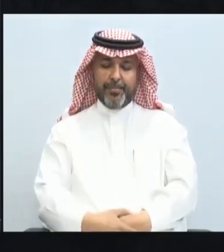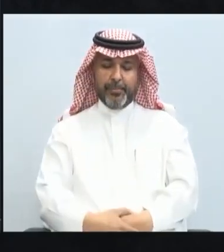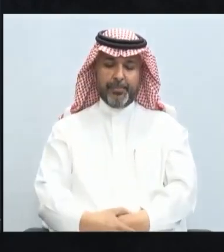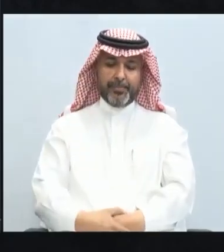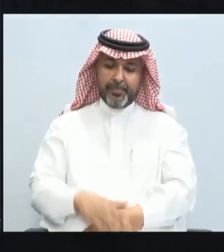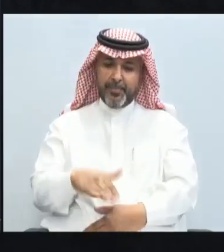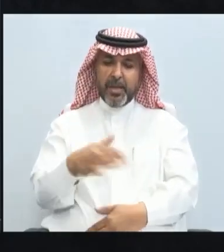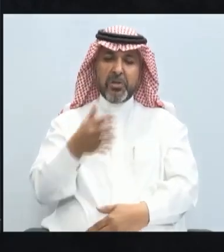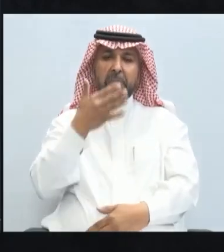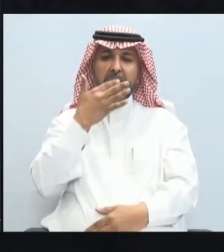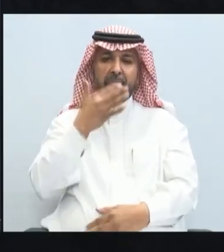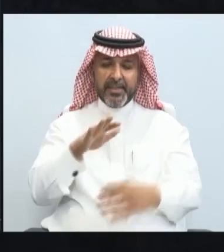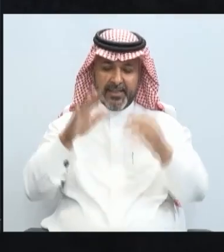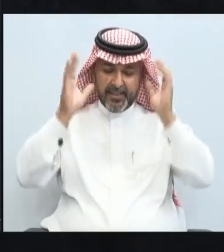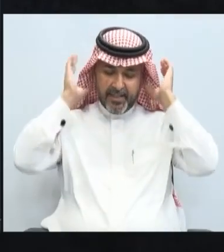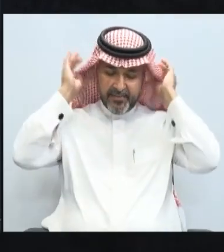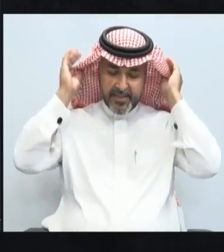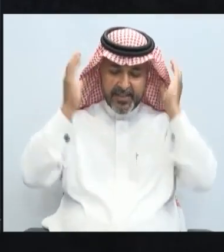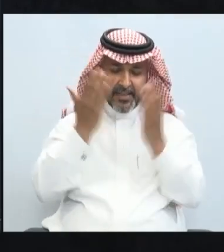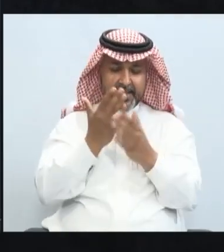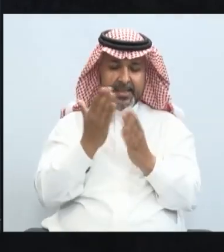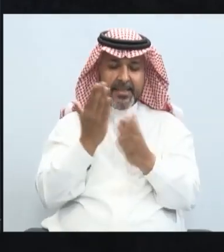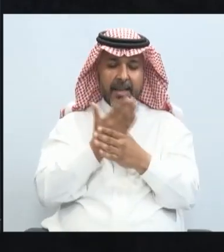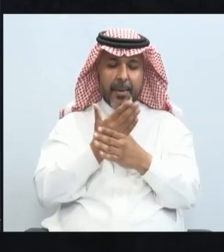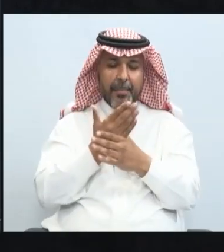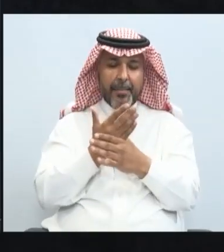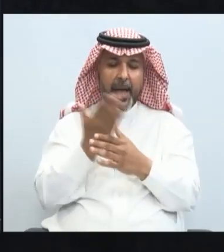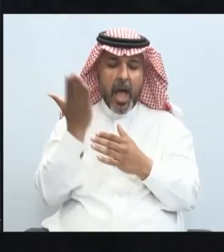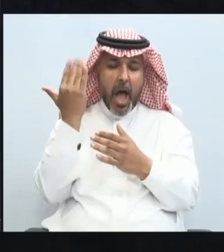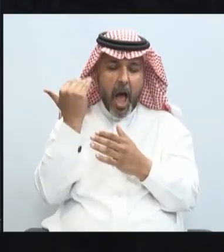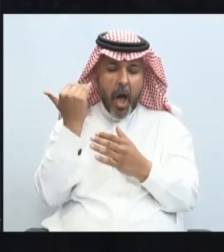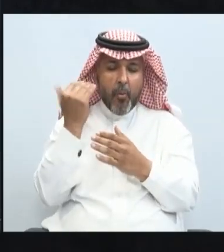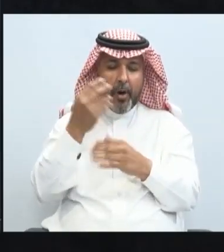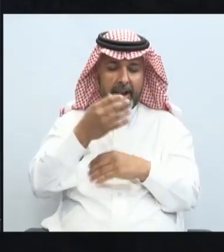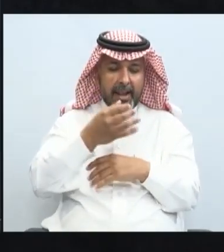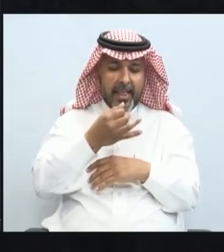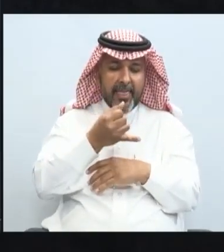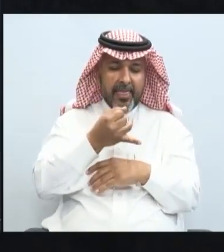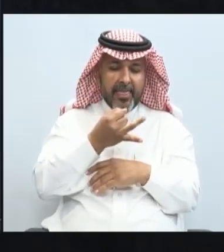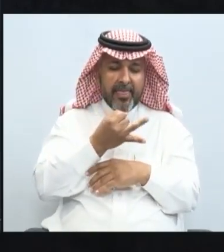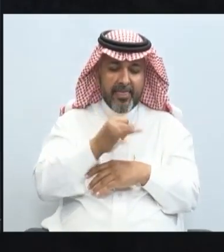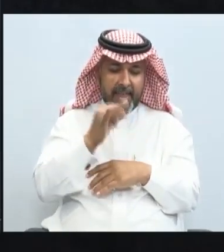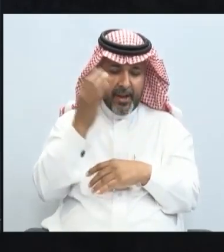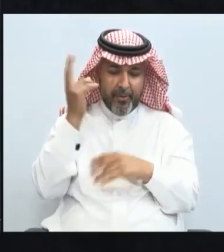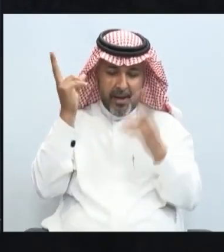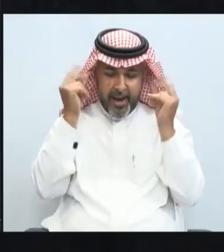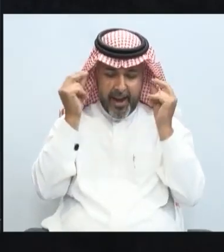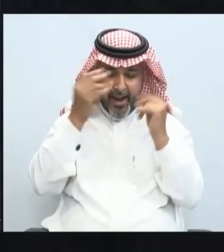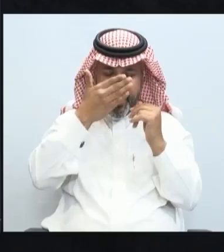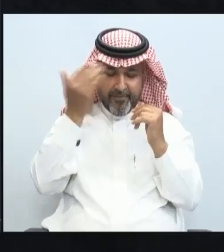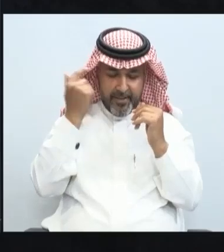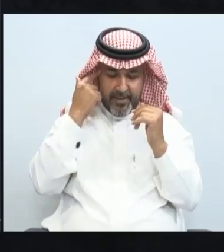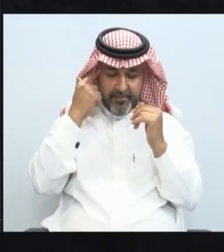فهمك ل الشيء اللي تعلمته في الصف الثاني ثانوي هينعكس عليك ايجابا باذن الله تعالى في الصف الثالث ثانوي امامكم ان شاء الله